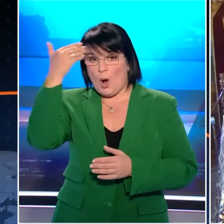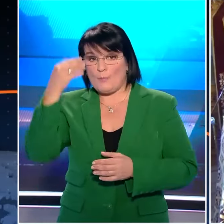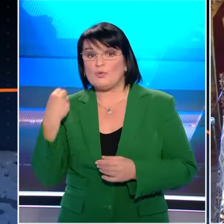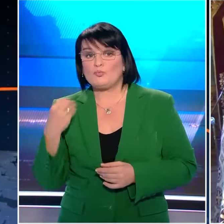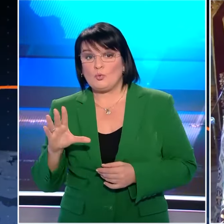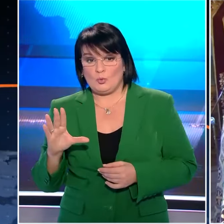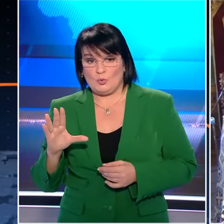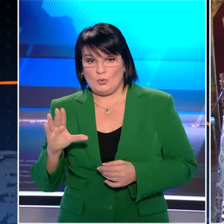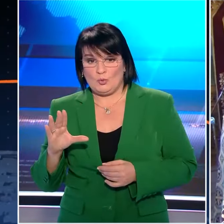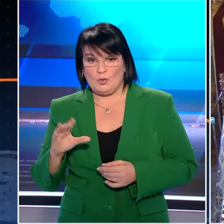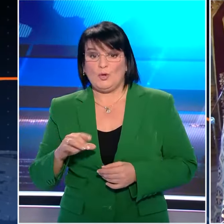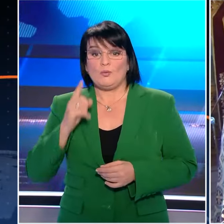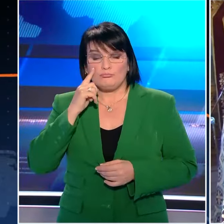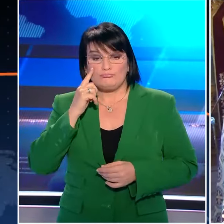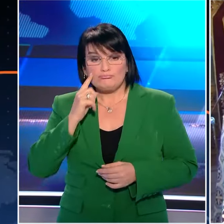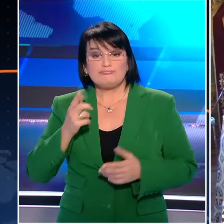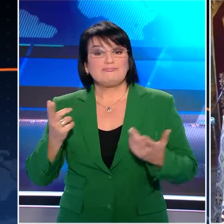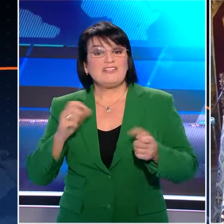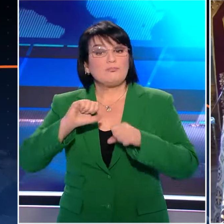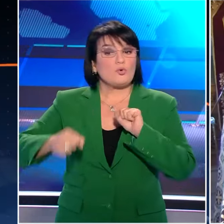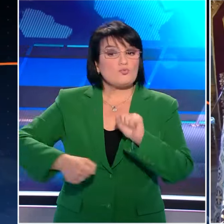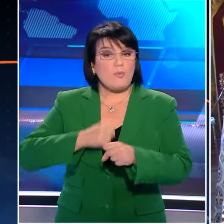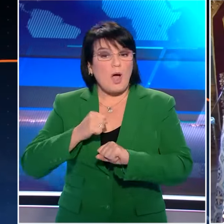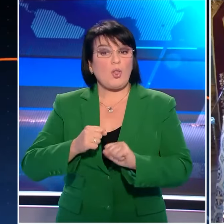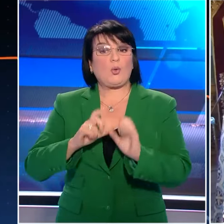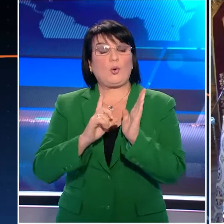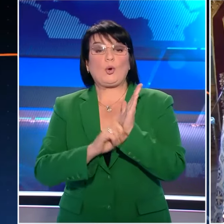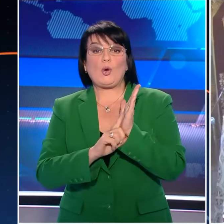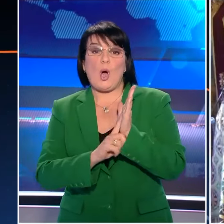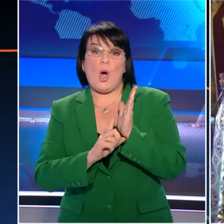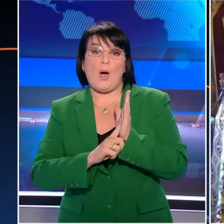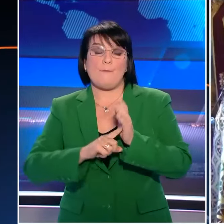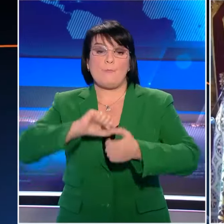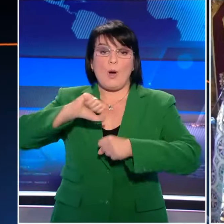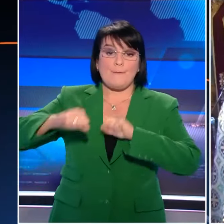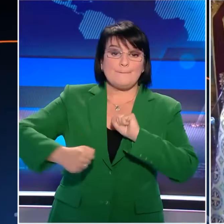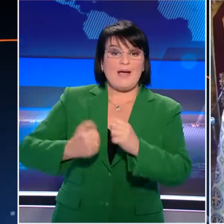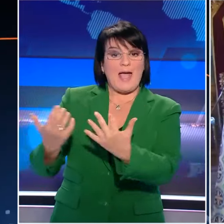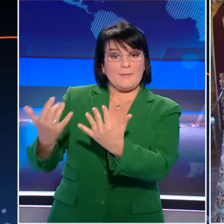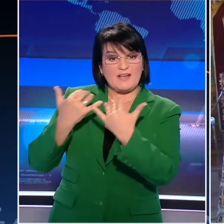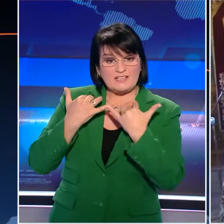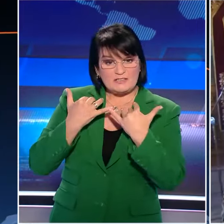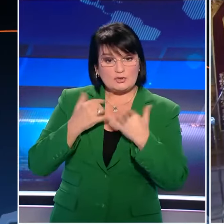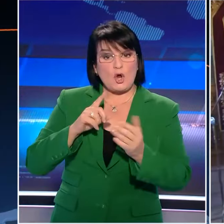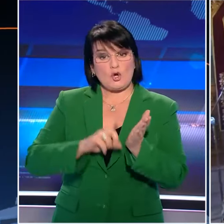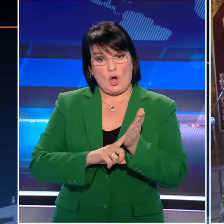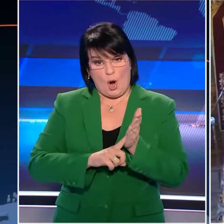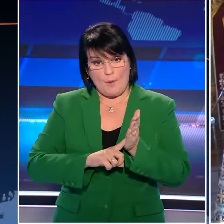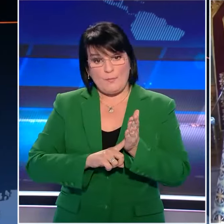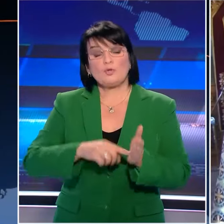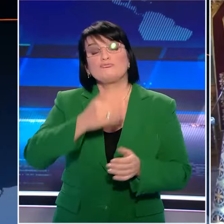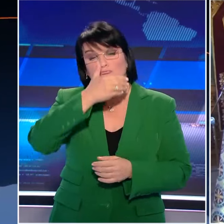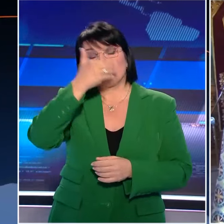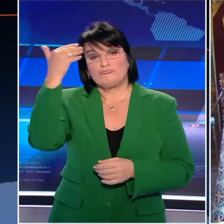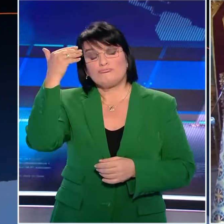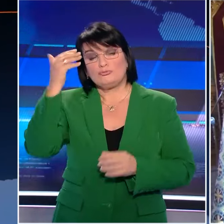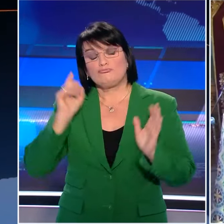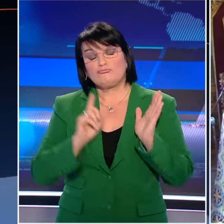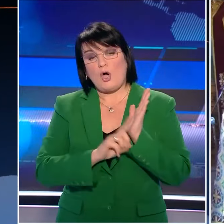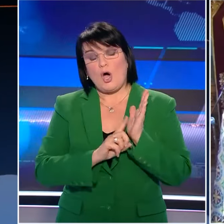νόμοι. Προσπαθούν λοιπόν τώρα να μας πείσουν ότι όταν νομοθετηθεί αυτό είναι